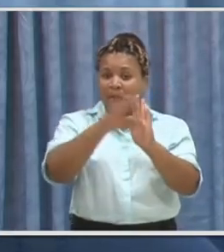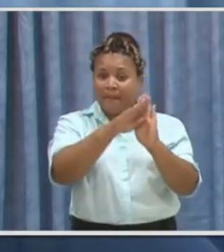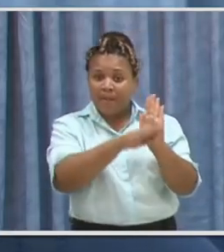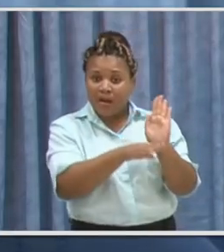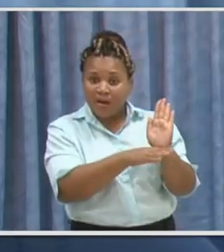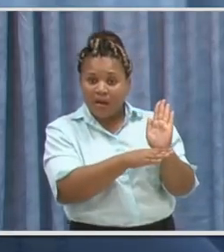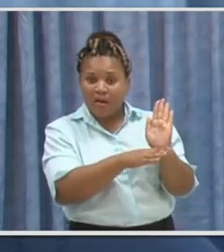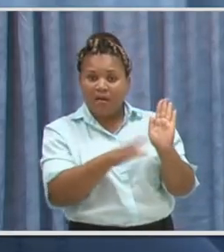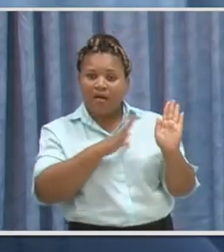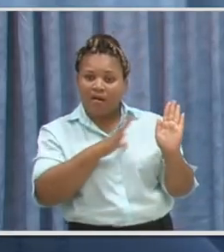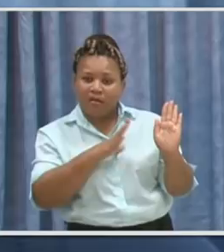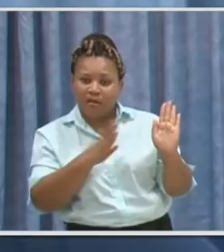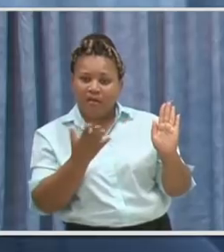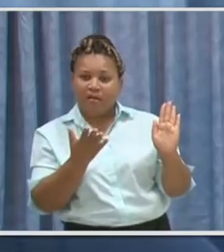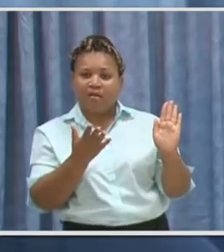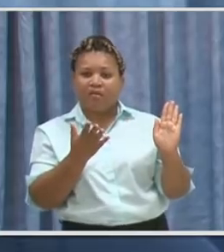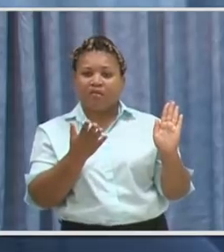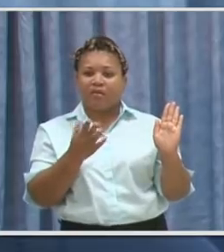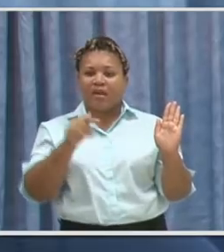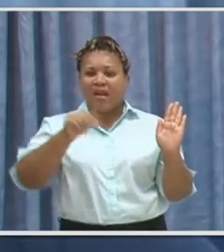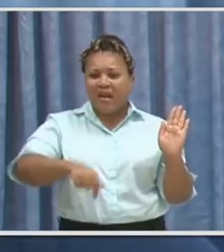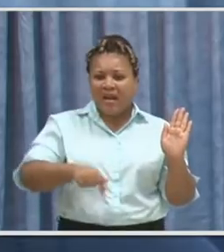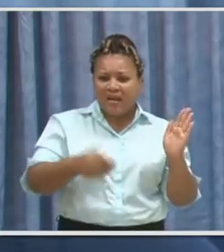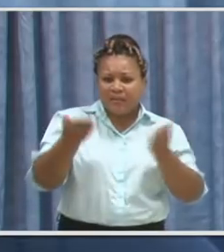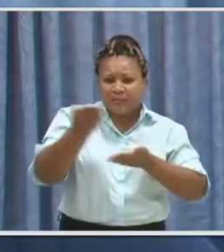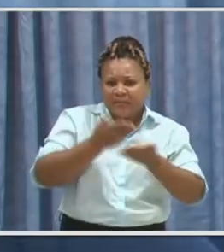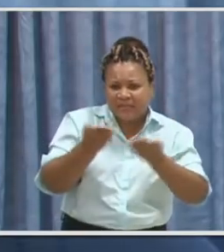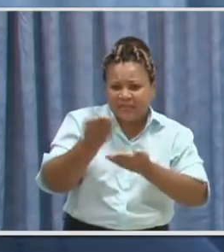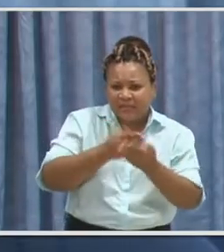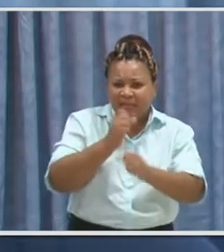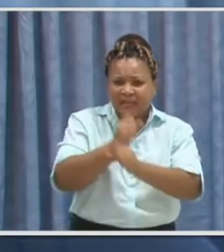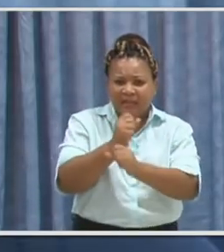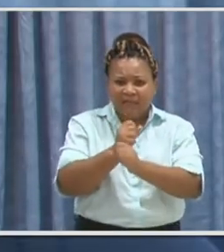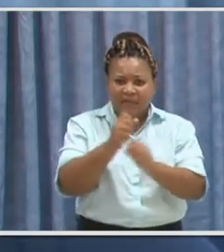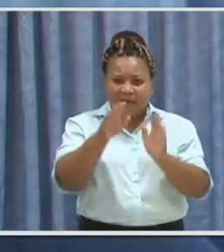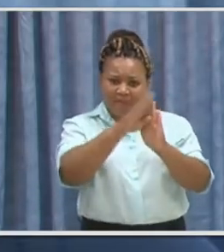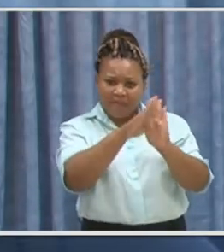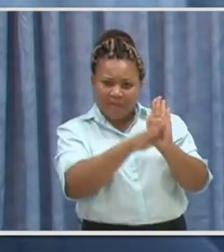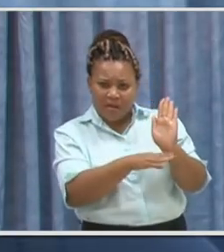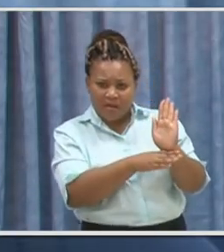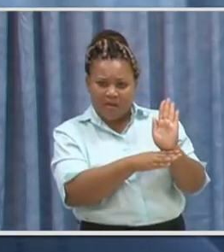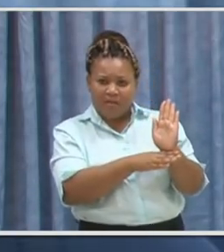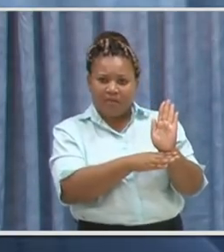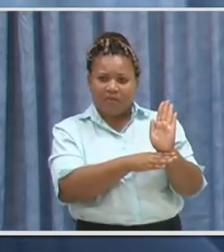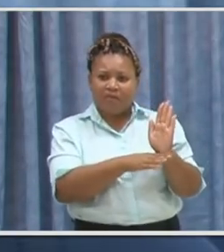là pour assurer qui peut-être pas get out of hand, ça n'est pas venu un peu critique.